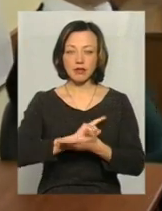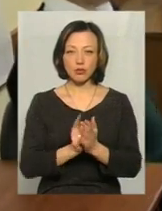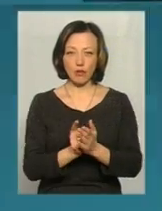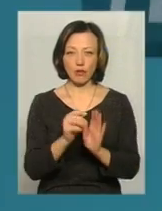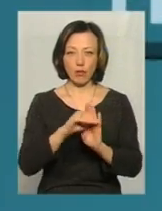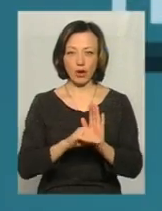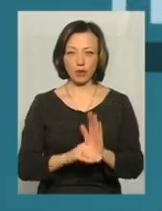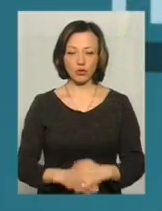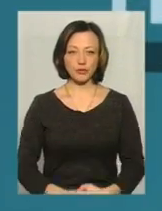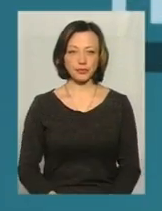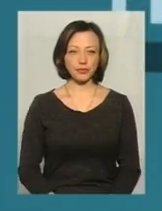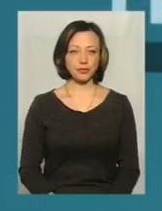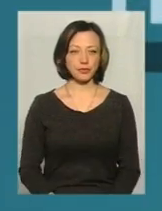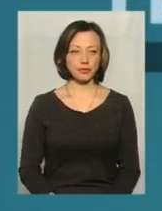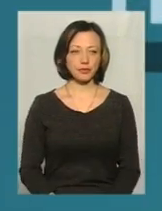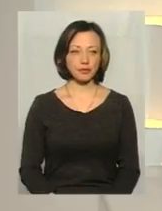терміновому.